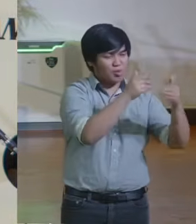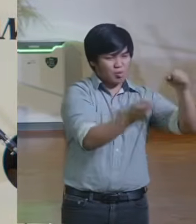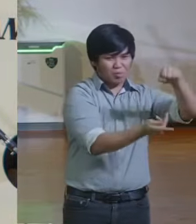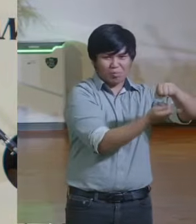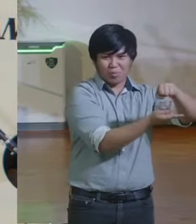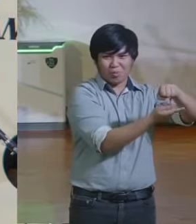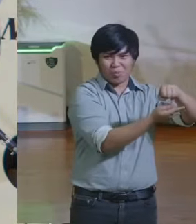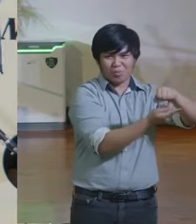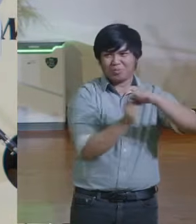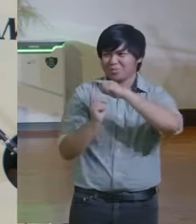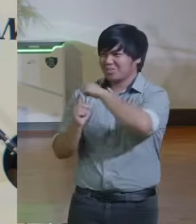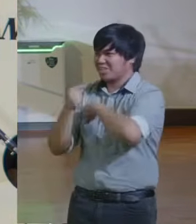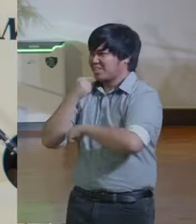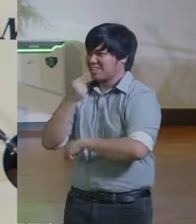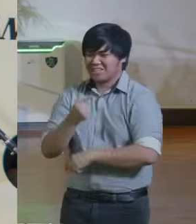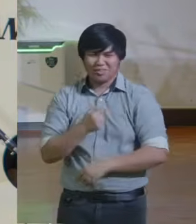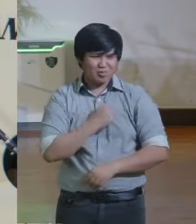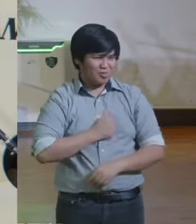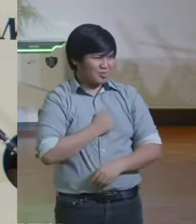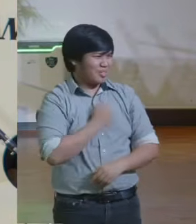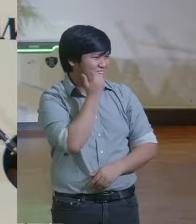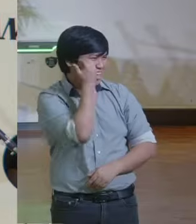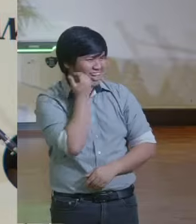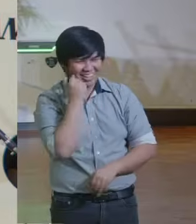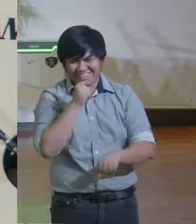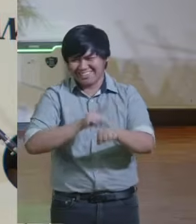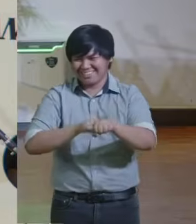Kulang talaga ang oras natin.